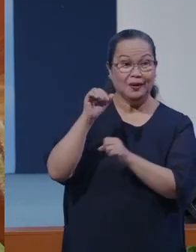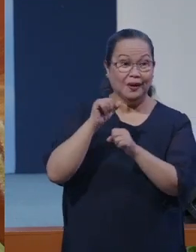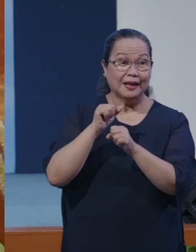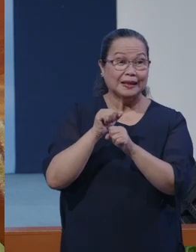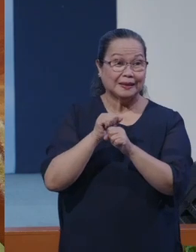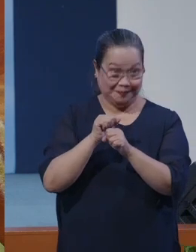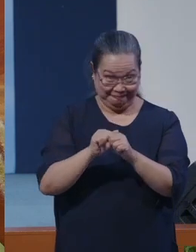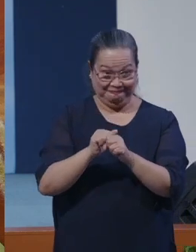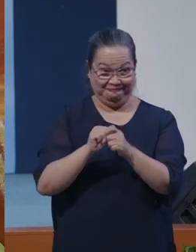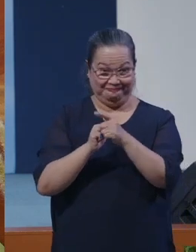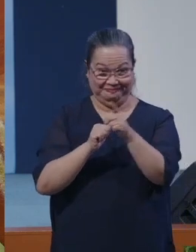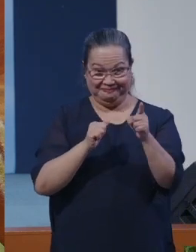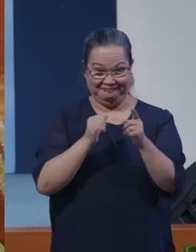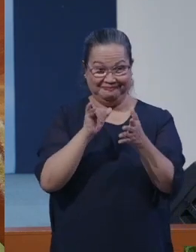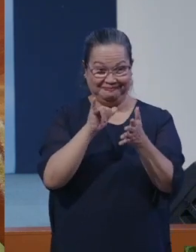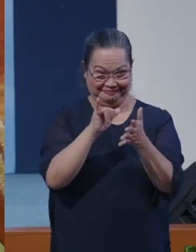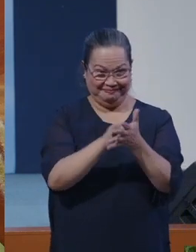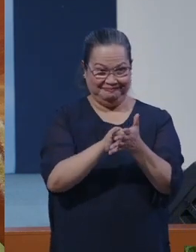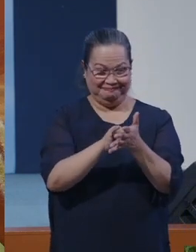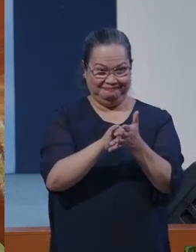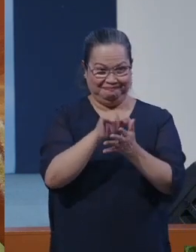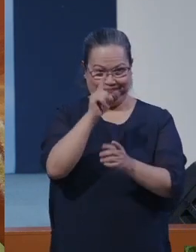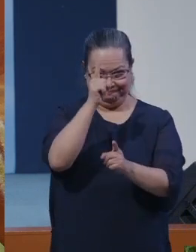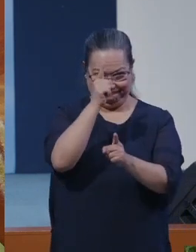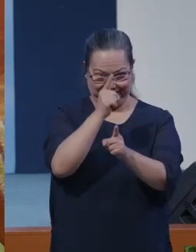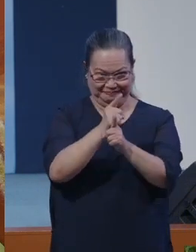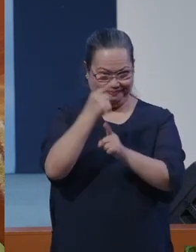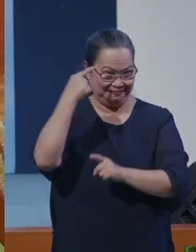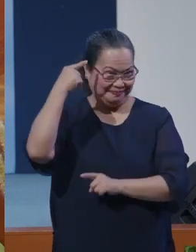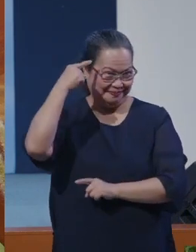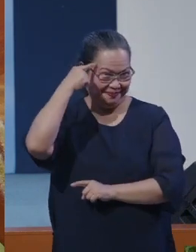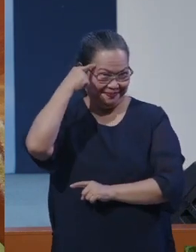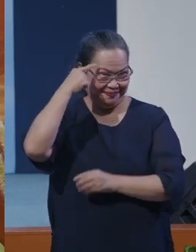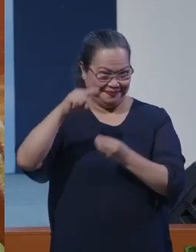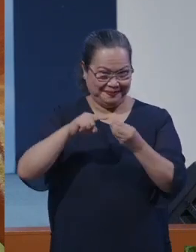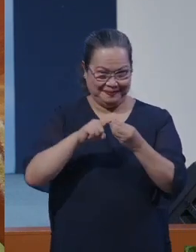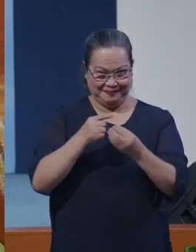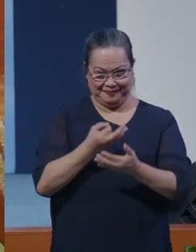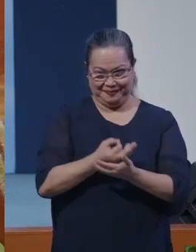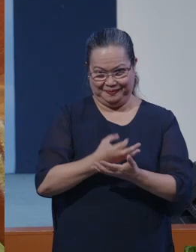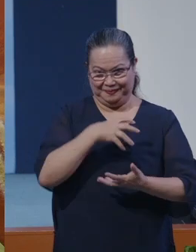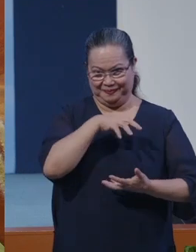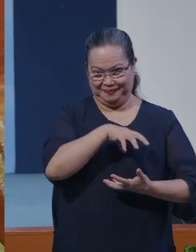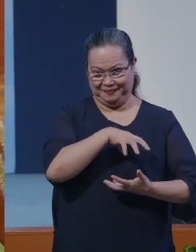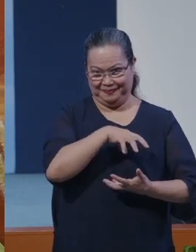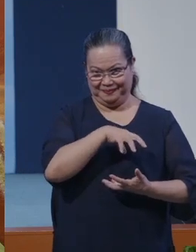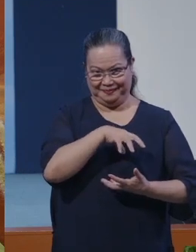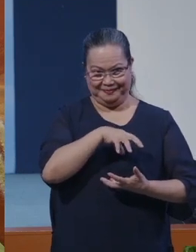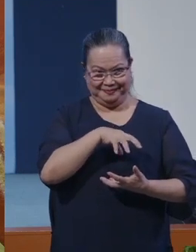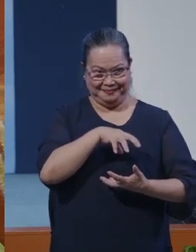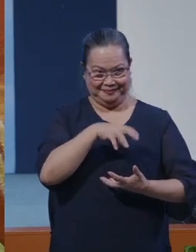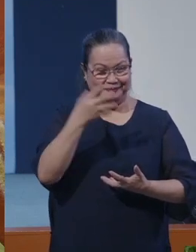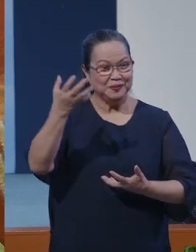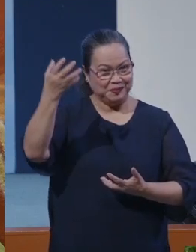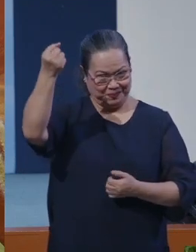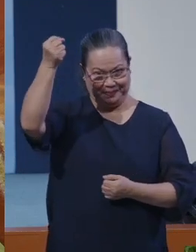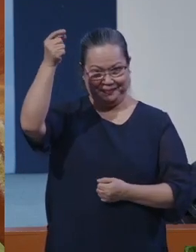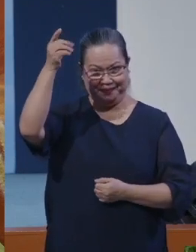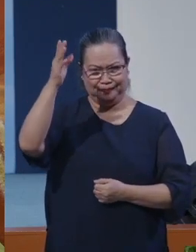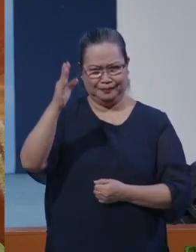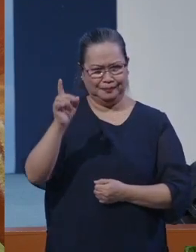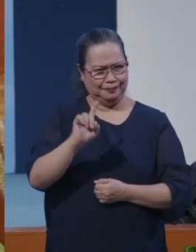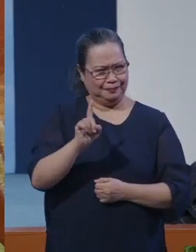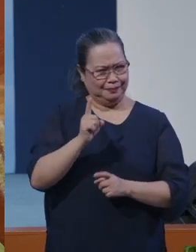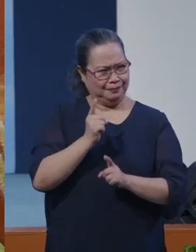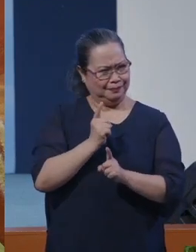So, yun po ang tamang kaisipan tungkol sa ating mga pag-aari. Ano naman ang